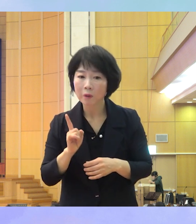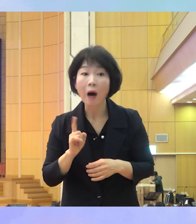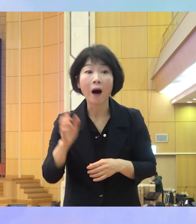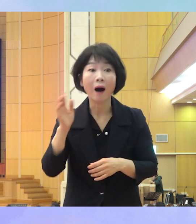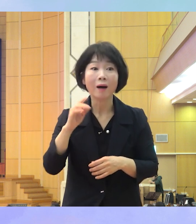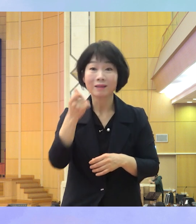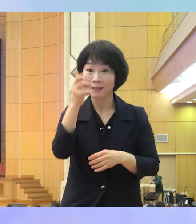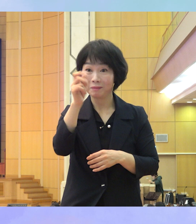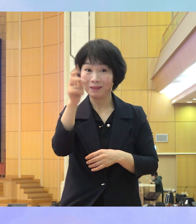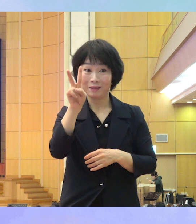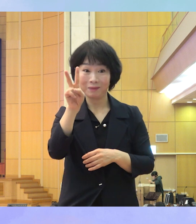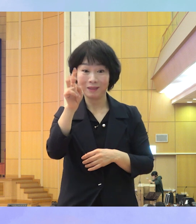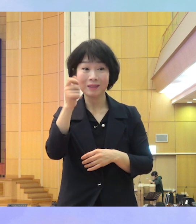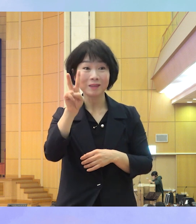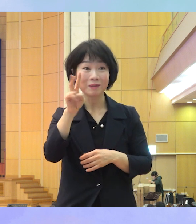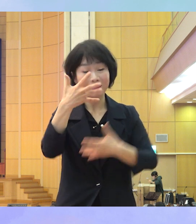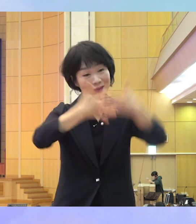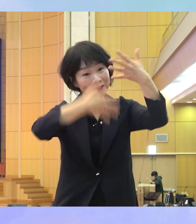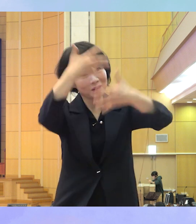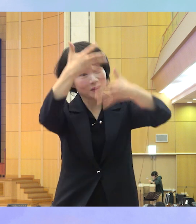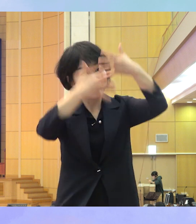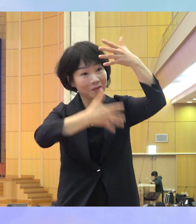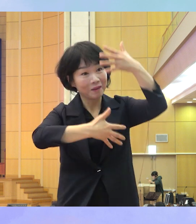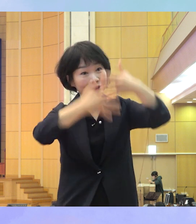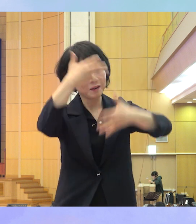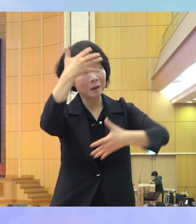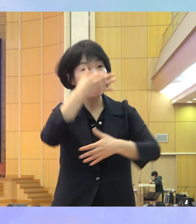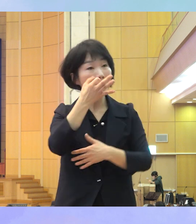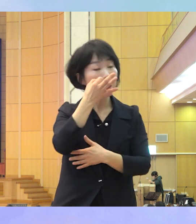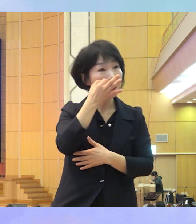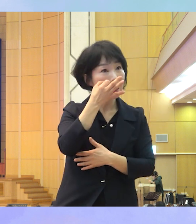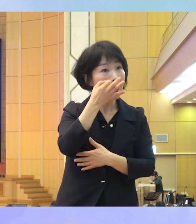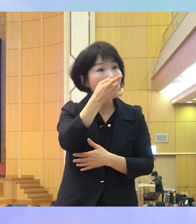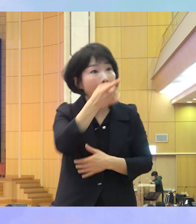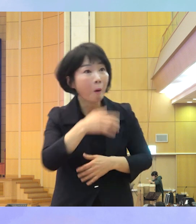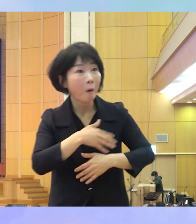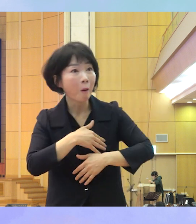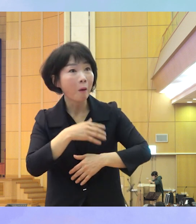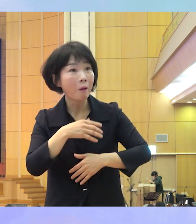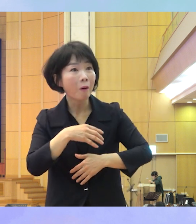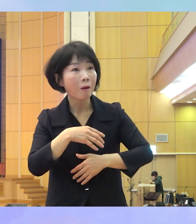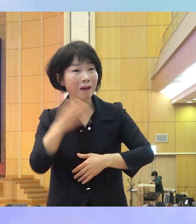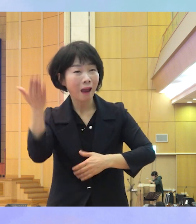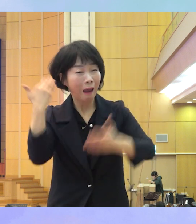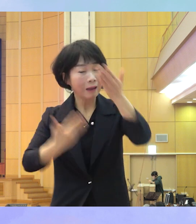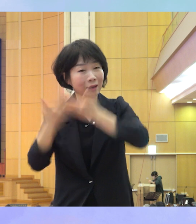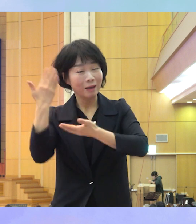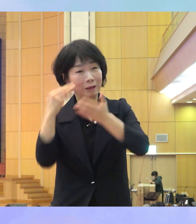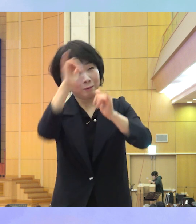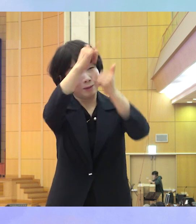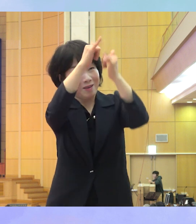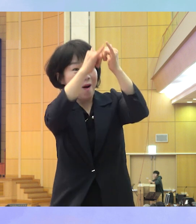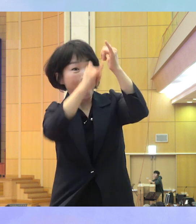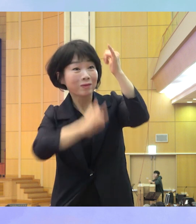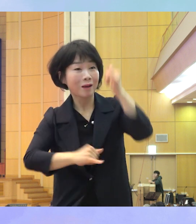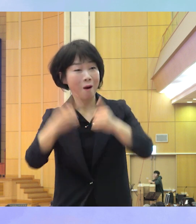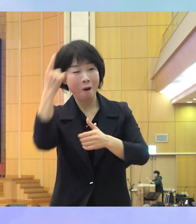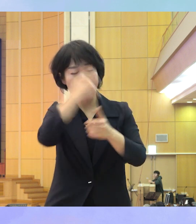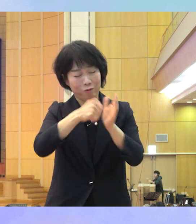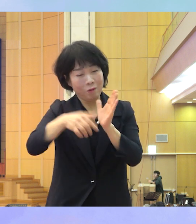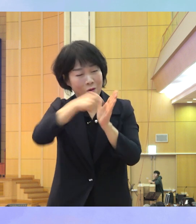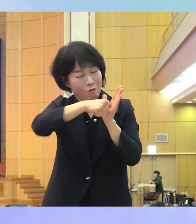사극에 보니까 허준인가? 유명한 의사지요. 몰라?